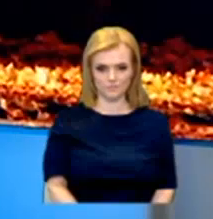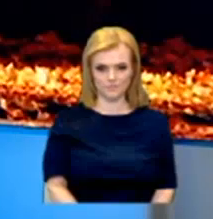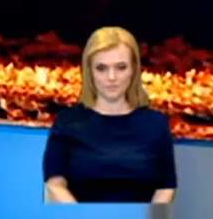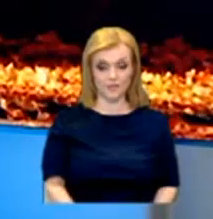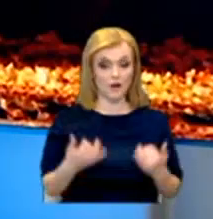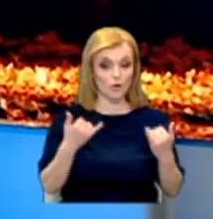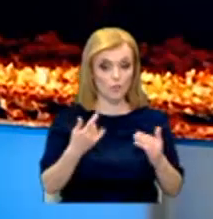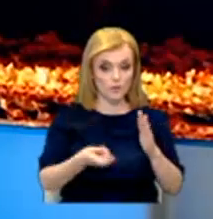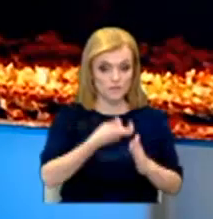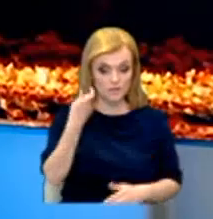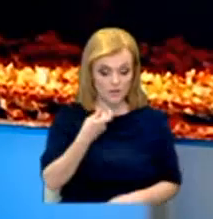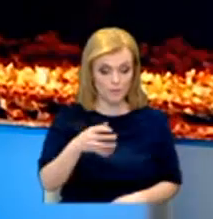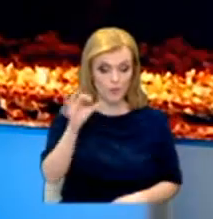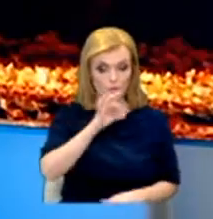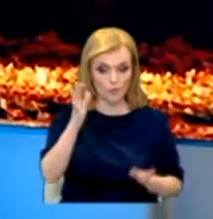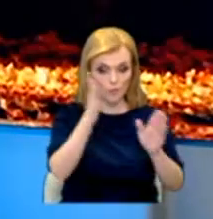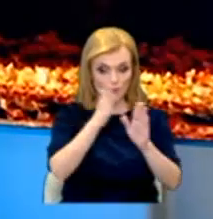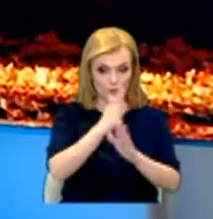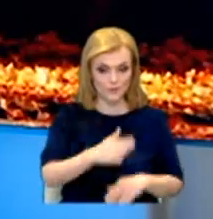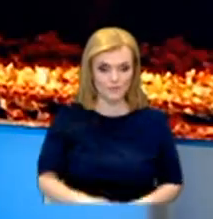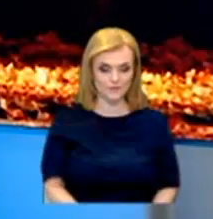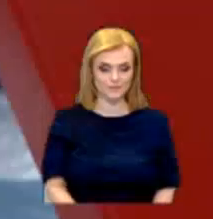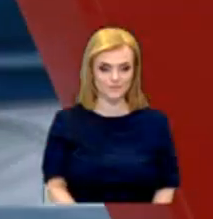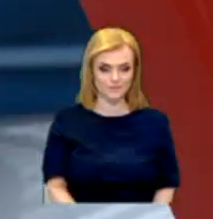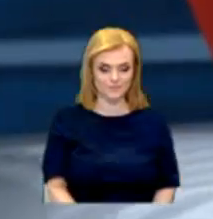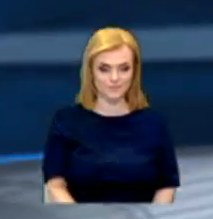Ce vreme ne așteaptă mâine aflăm chiar acum din rubrica Meteo.